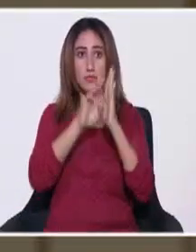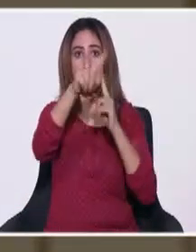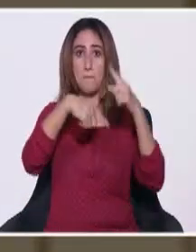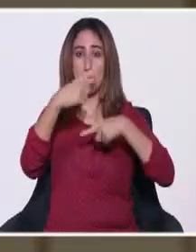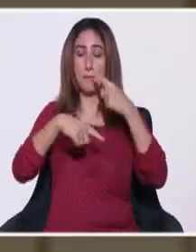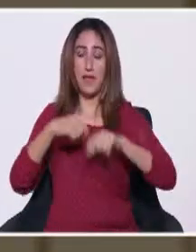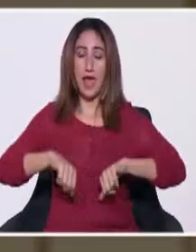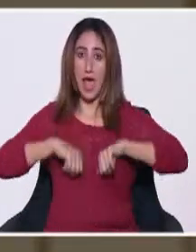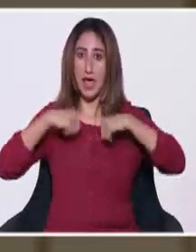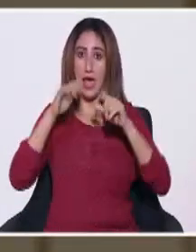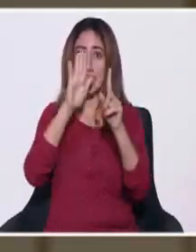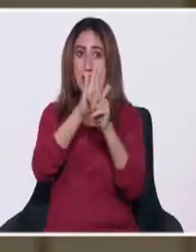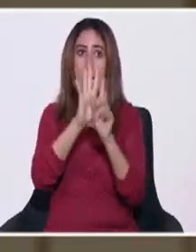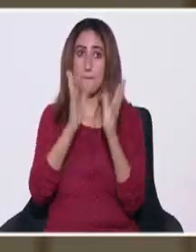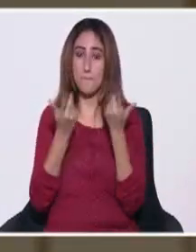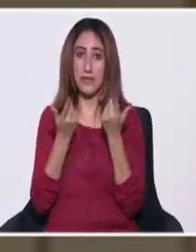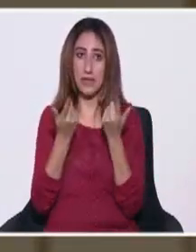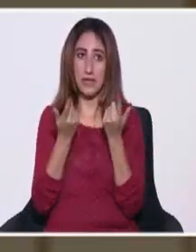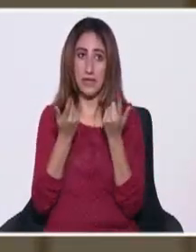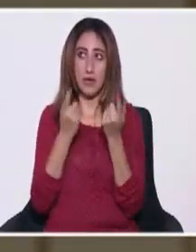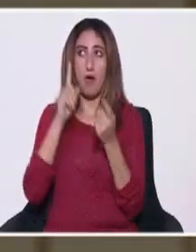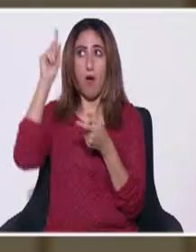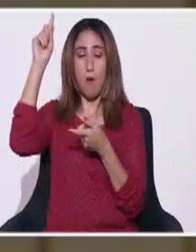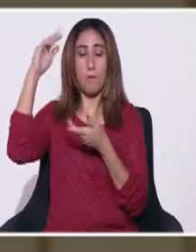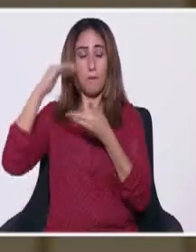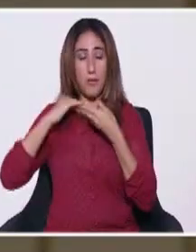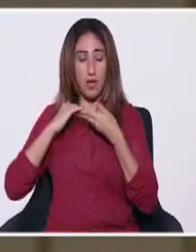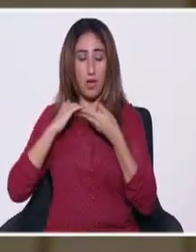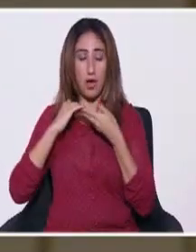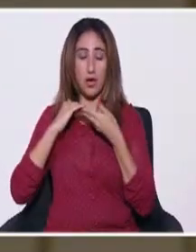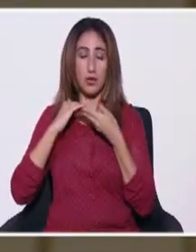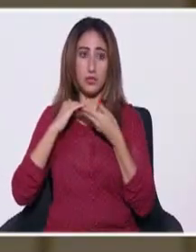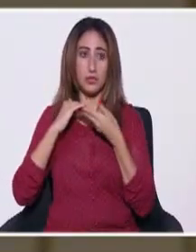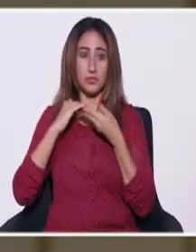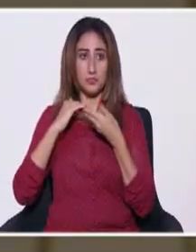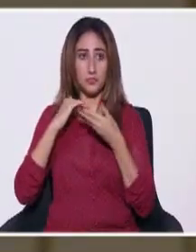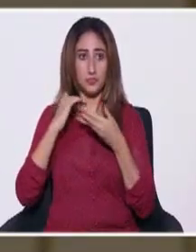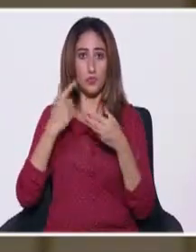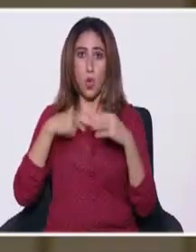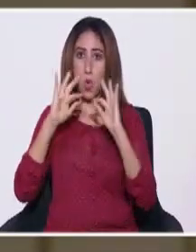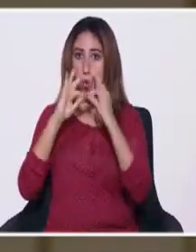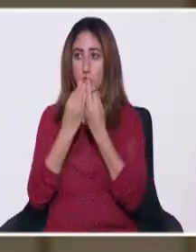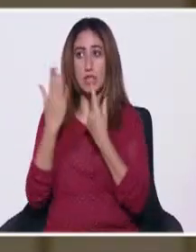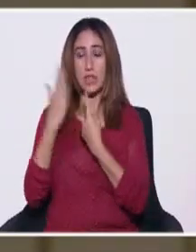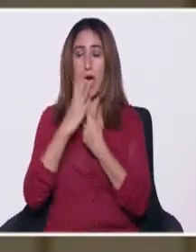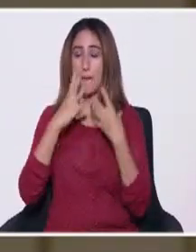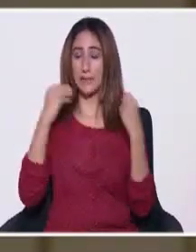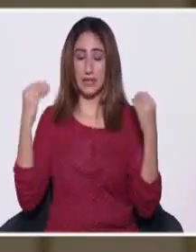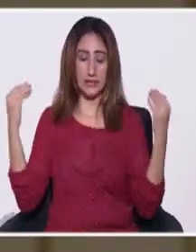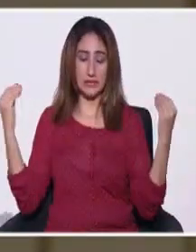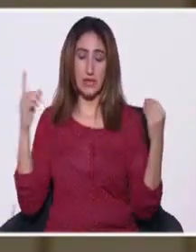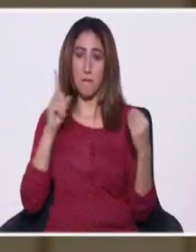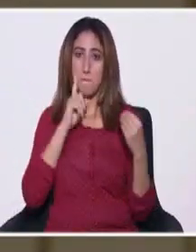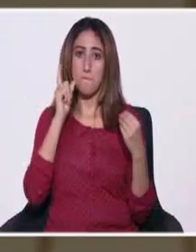الحياتية؟ يعني بعد نعمة ربنا في حياتي يعني طبعا أسرتي،